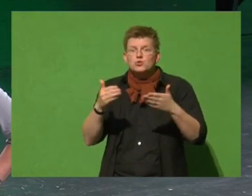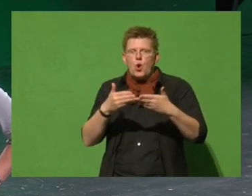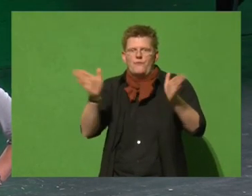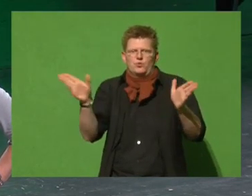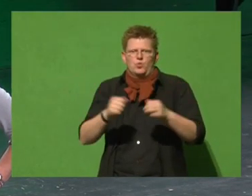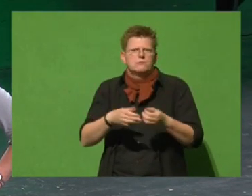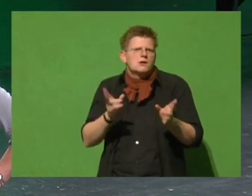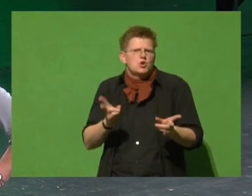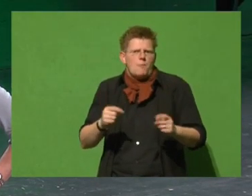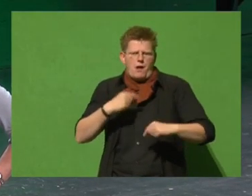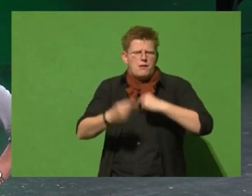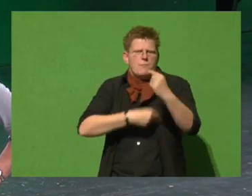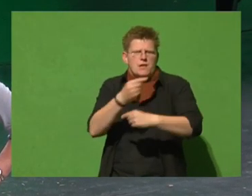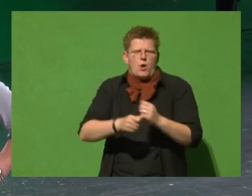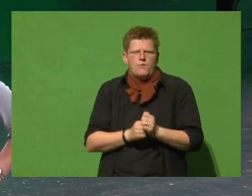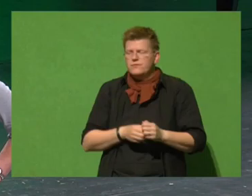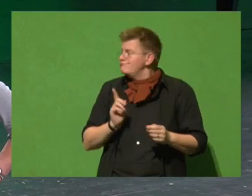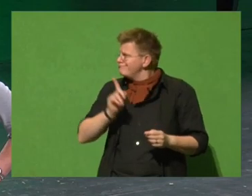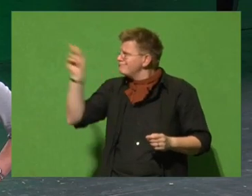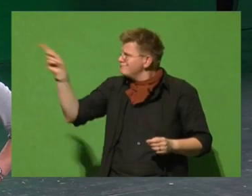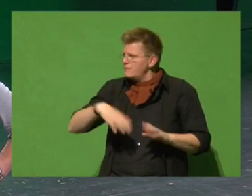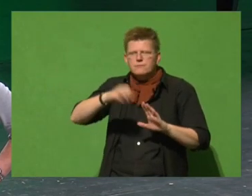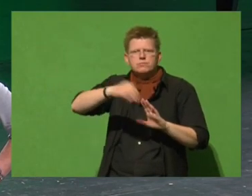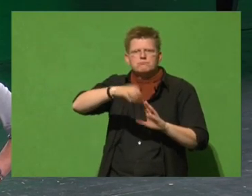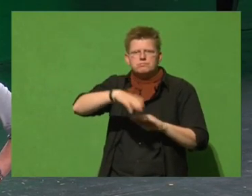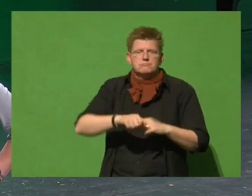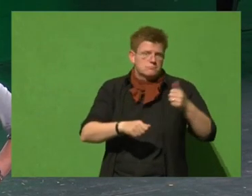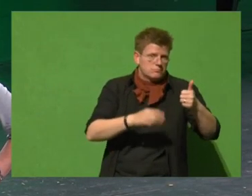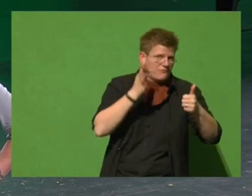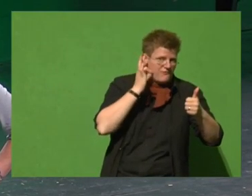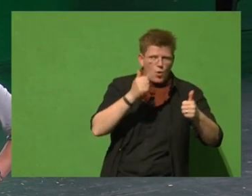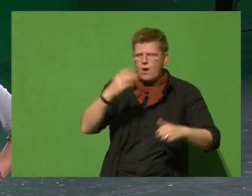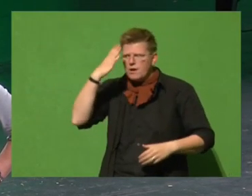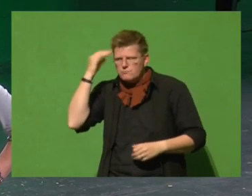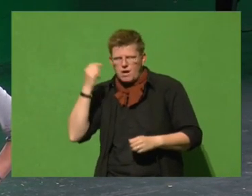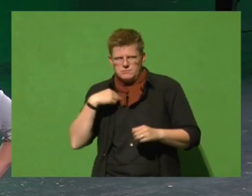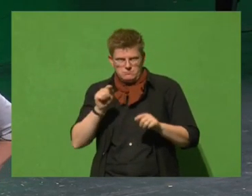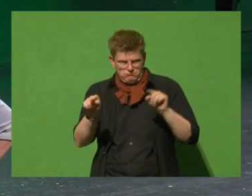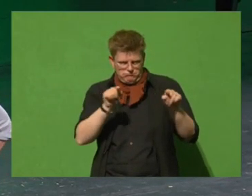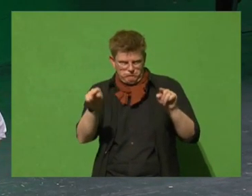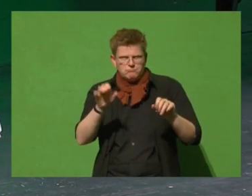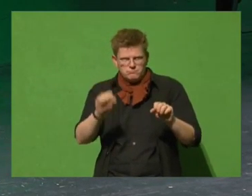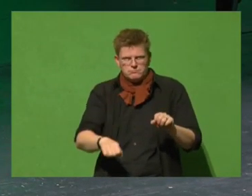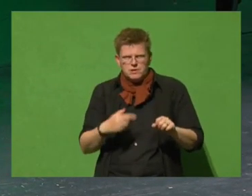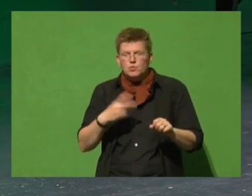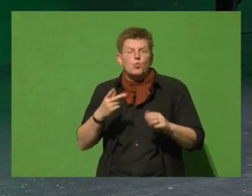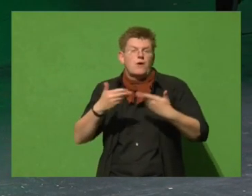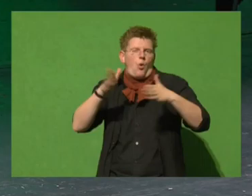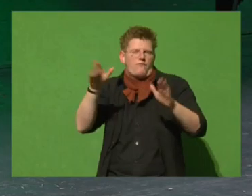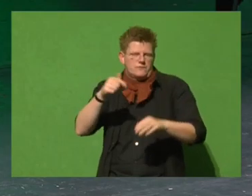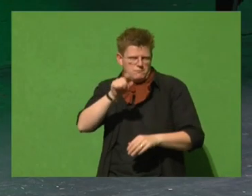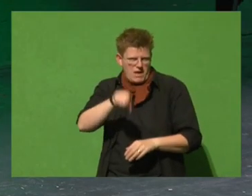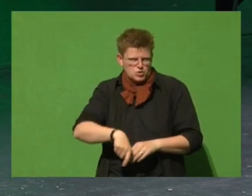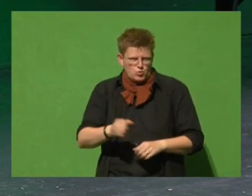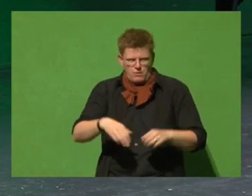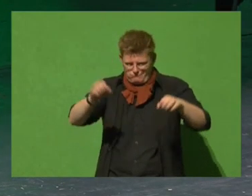wie wir es sonst auch immer haben, mit den Boxen dort vorne, dass sich also eine Frau und ein Mann oder eine offene Person in die Box einwerfen kann